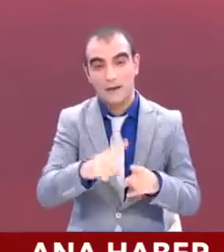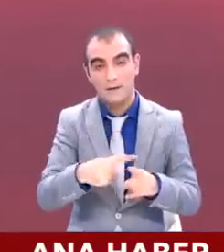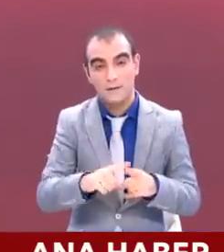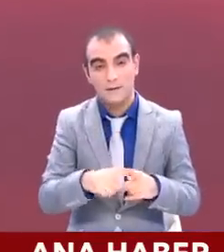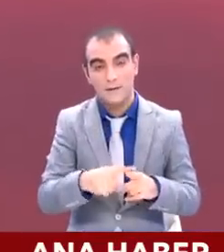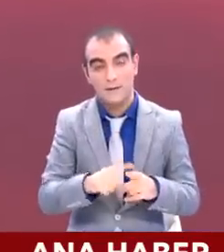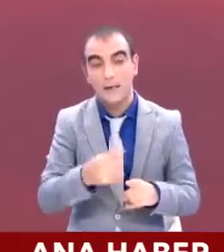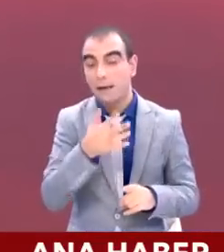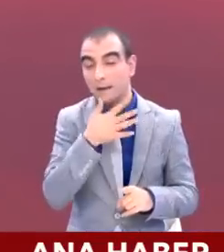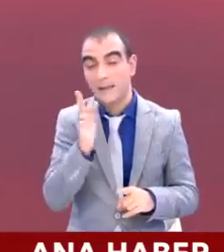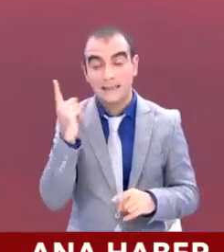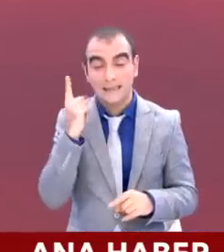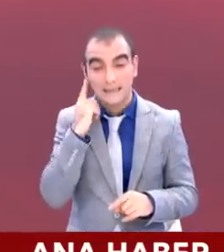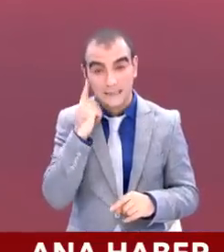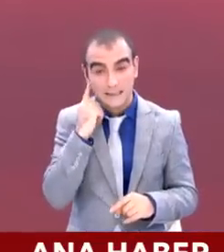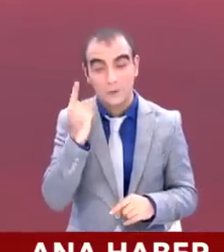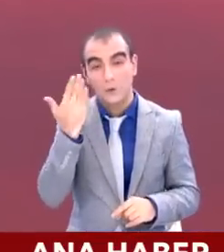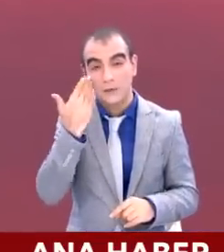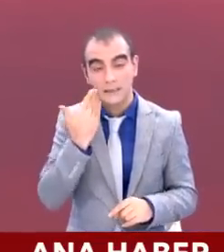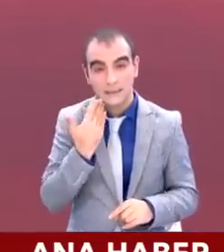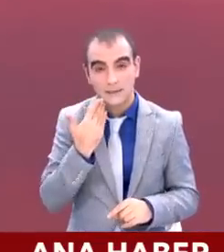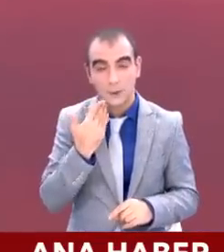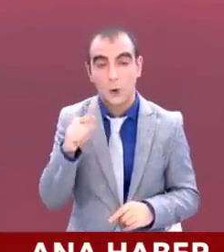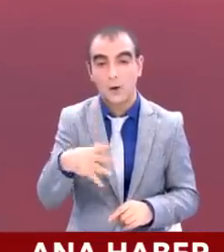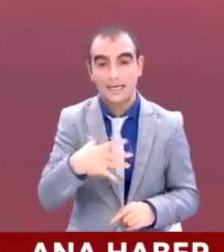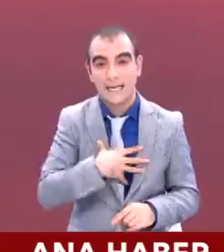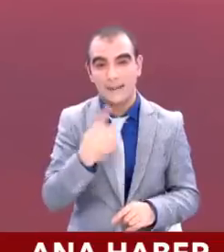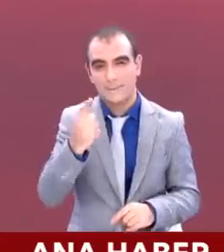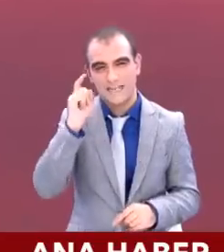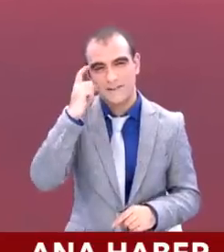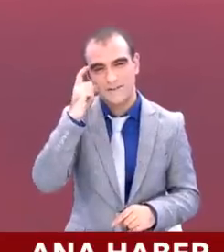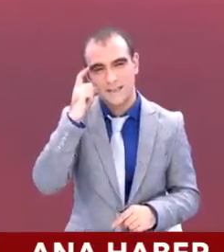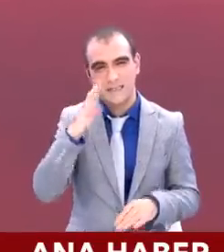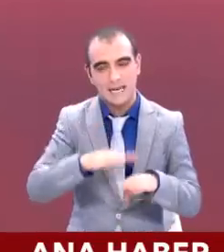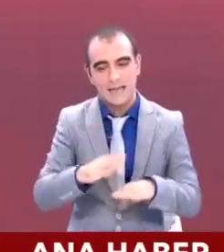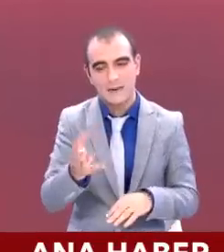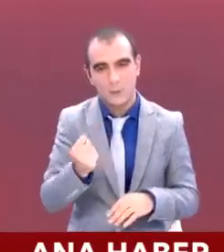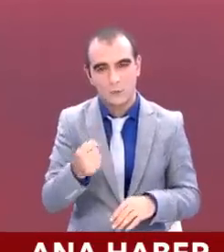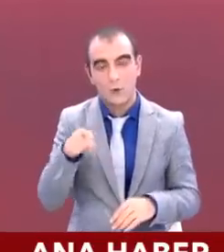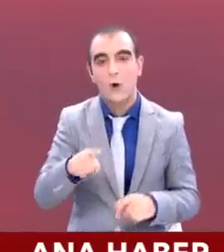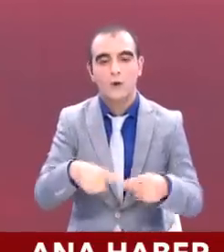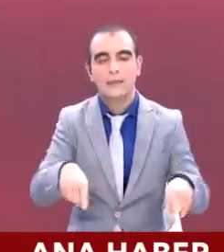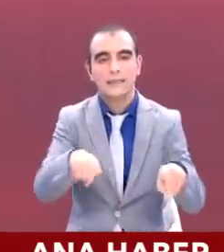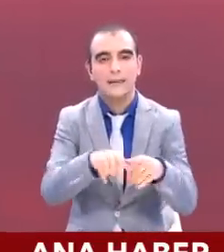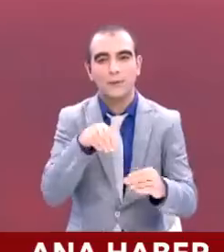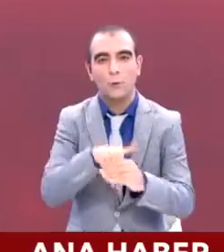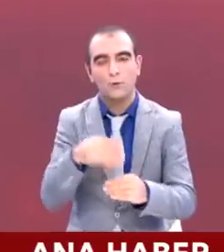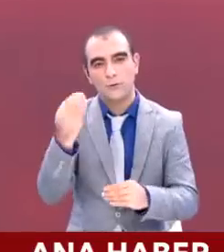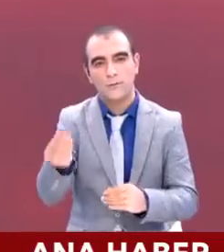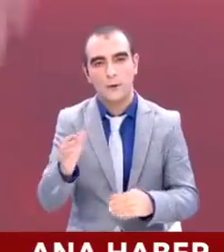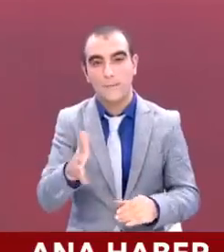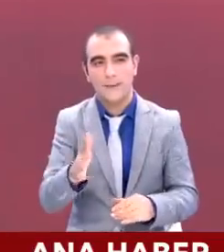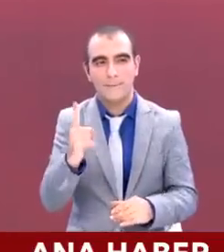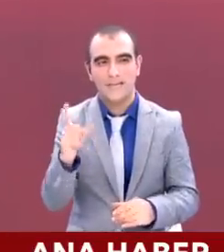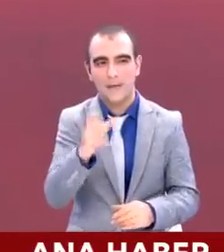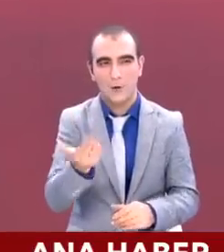seçmenler dinliyor izliyor sonra kendince bir fikir ediniyor ve gidip sandıkta oyunu kullanıyor bazı seçmenler